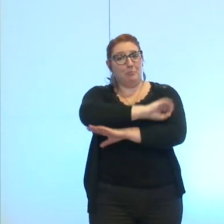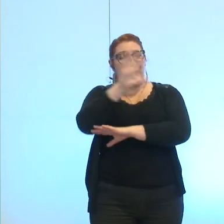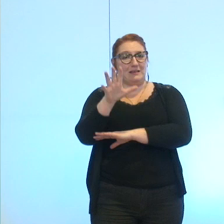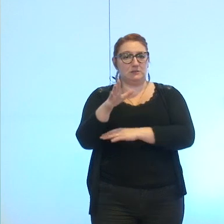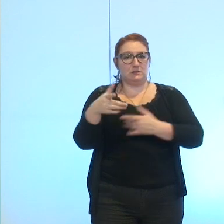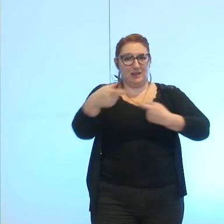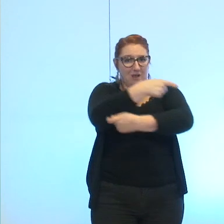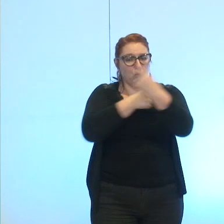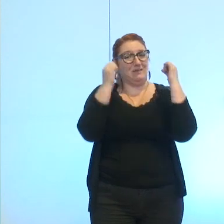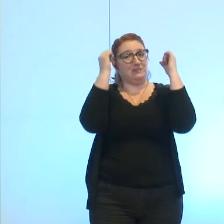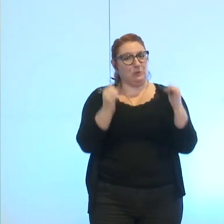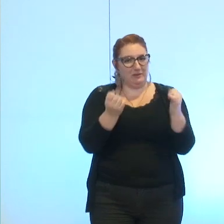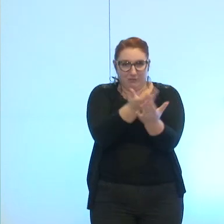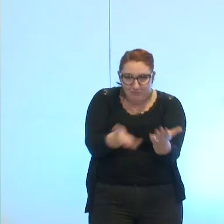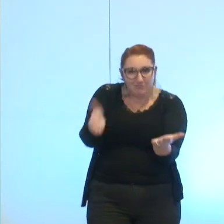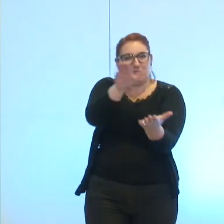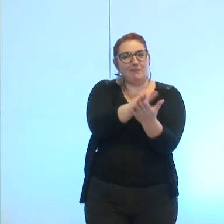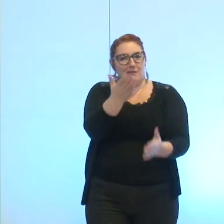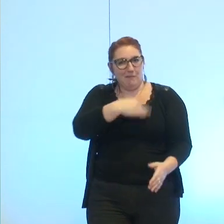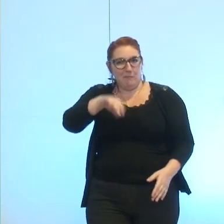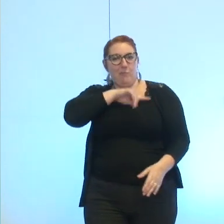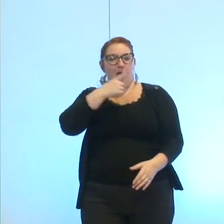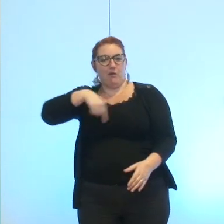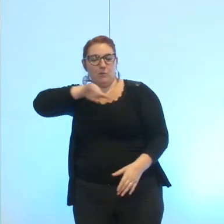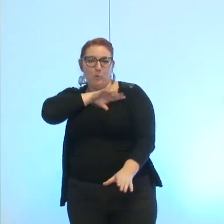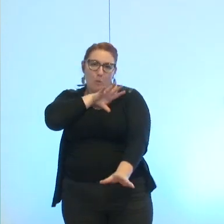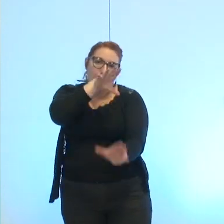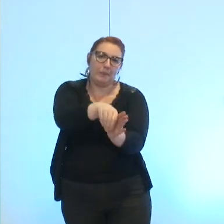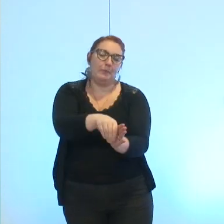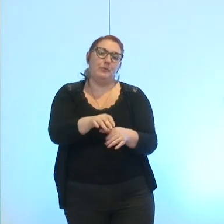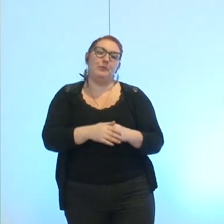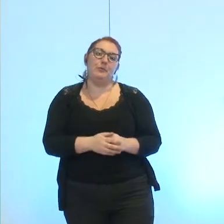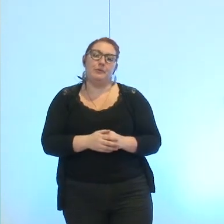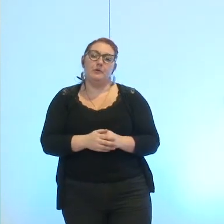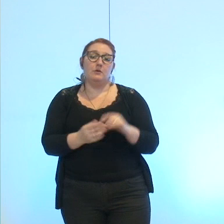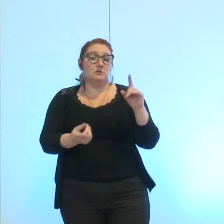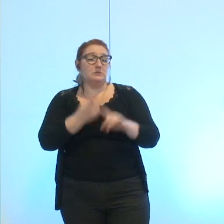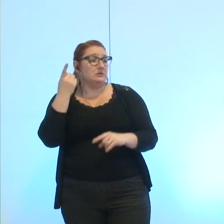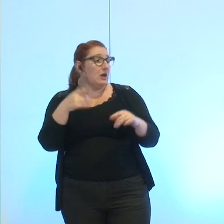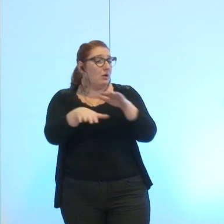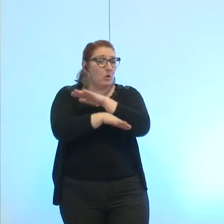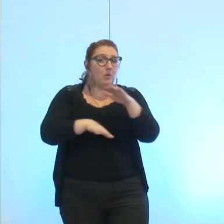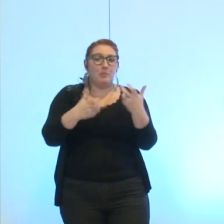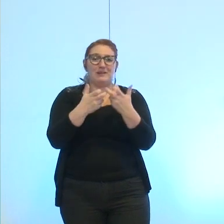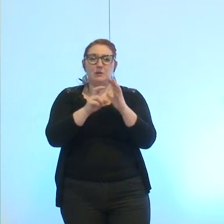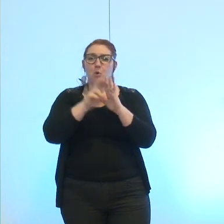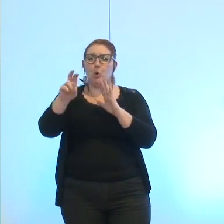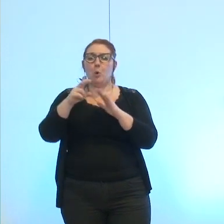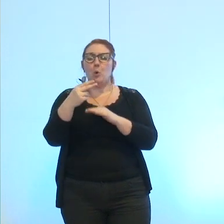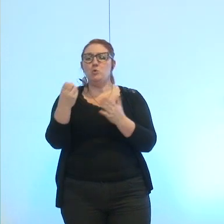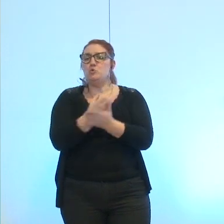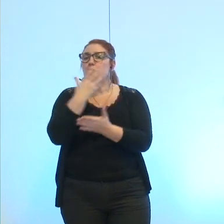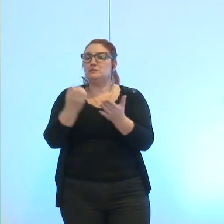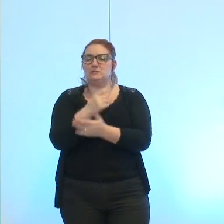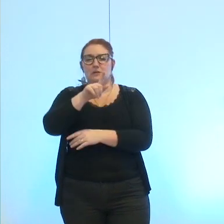soit renforcé parce que elle me surtout la presse locale la presse comme gre news toute boîte elle m'importe